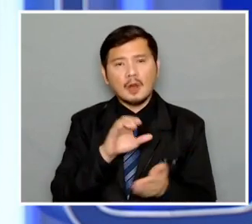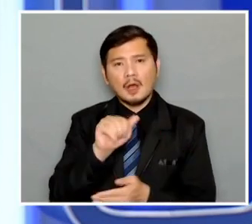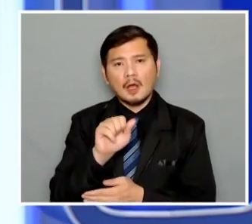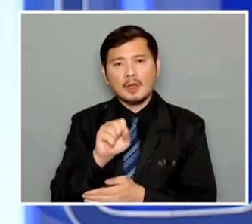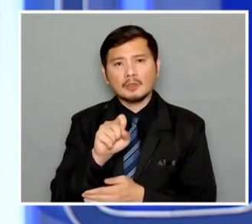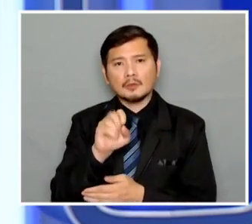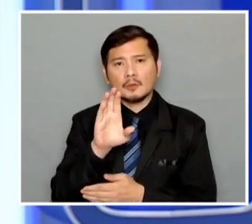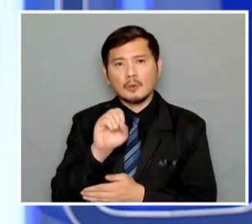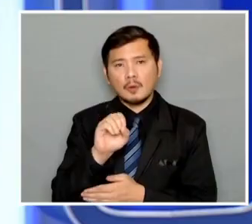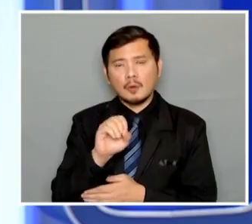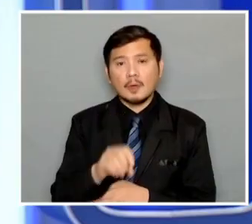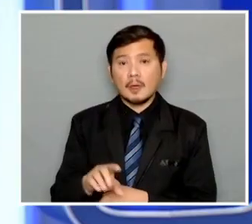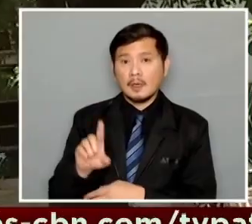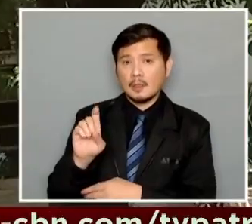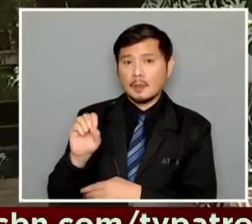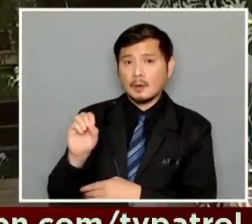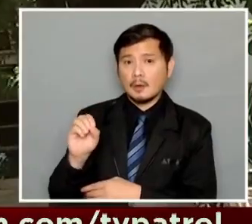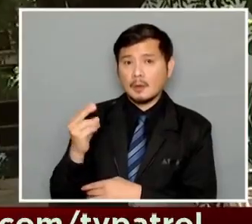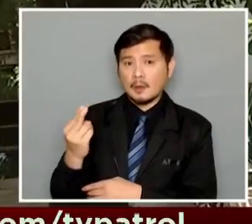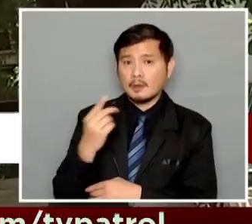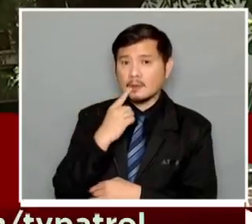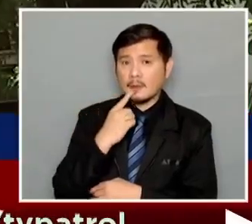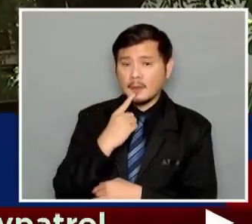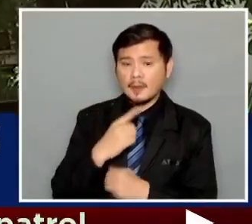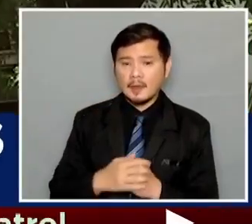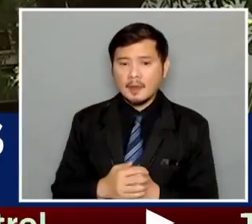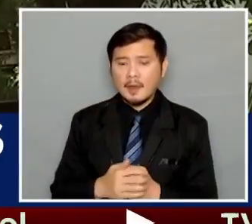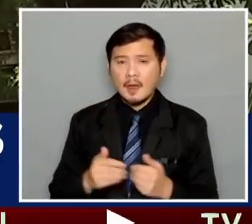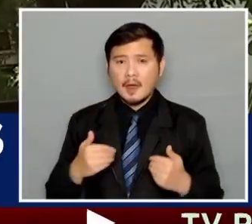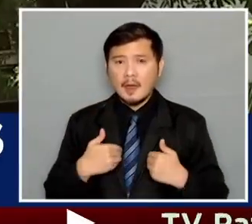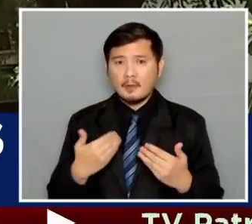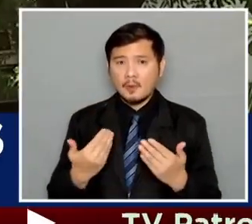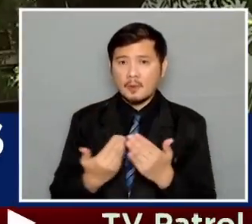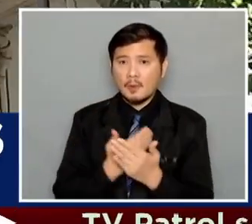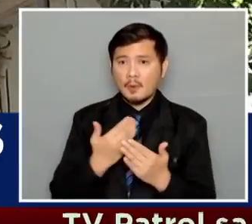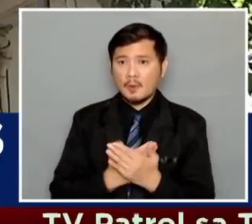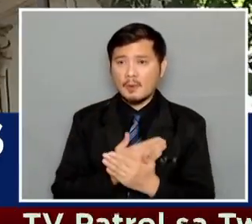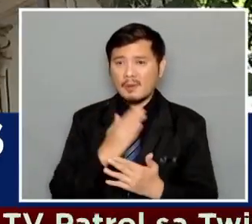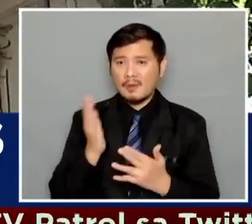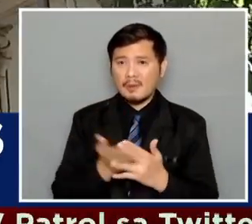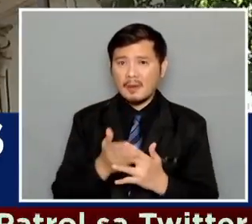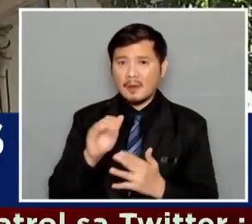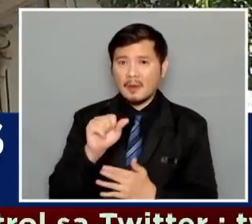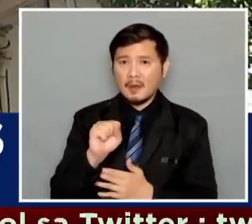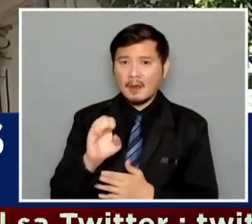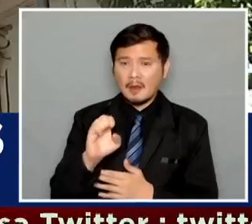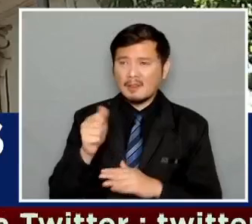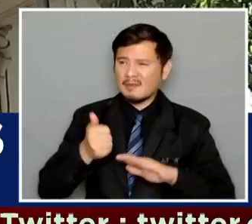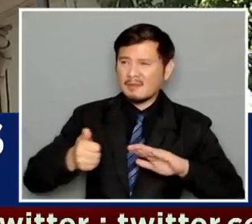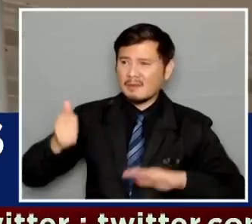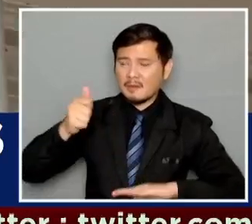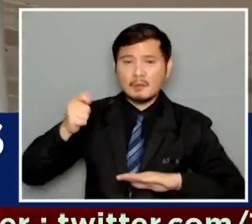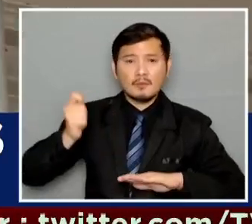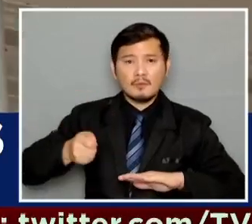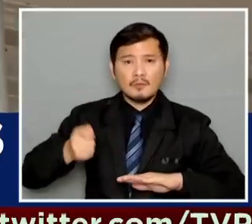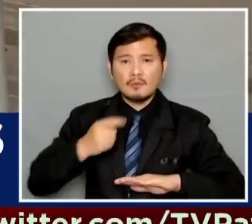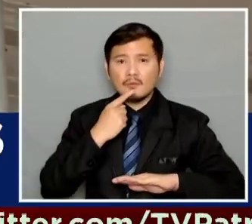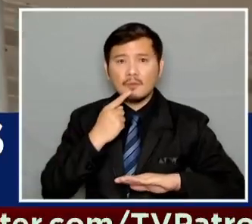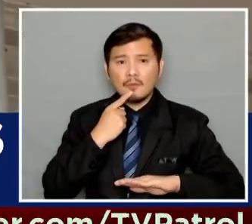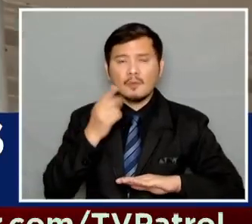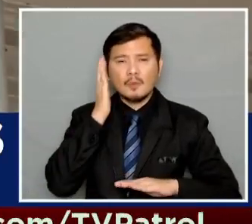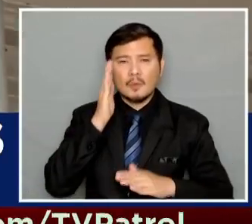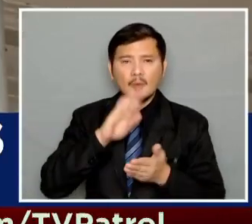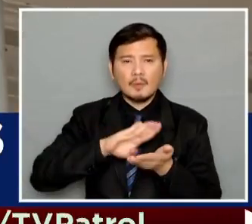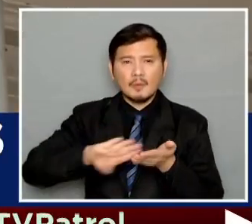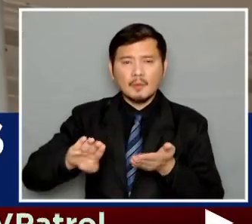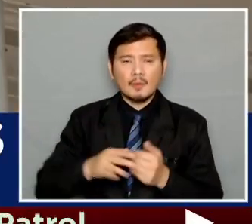Health, kinatigan ng bagong hukom na humahawak sa kaso ang hiling na motion for reconsideration ng prosekusyon. Nakahanda na